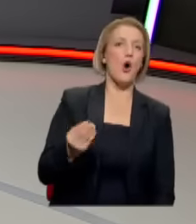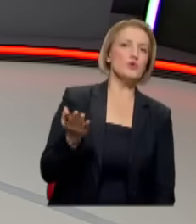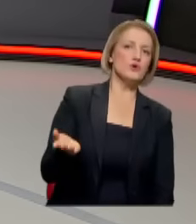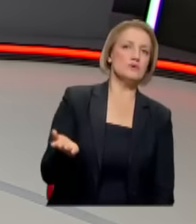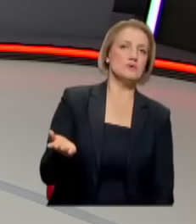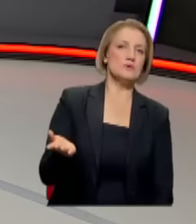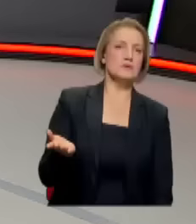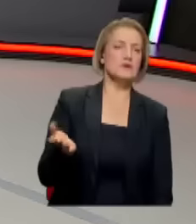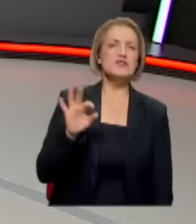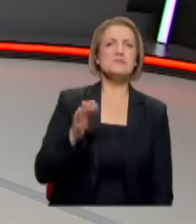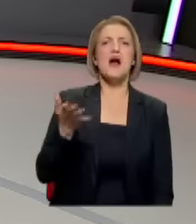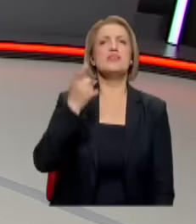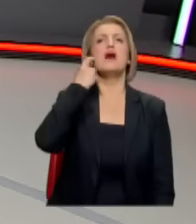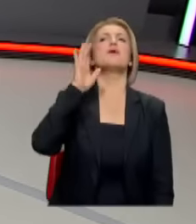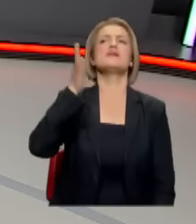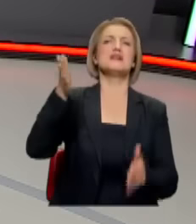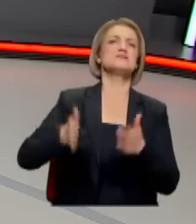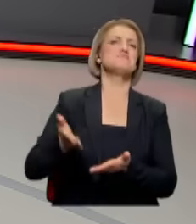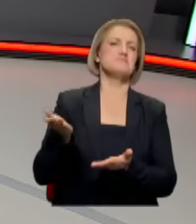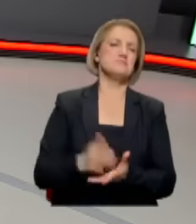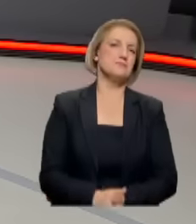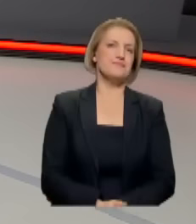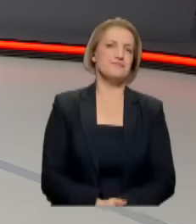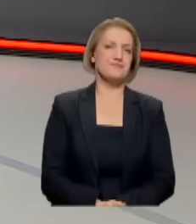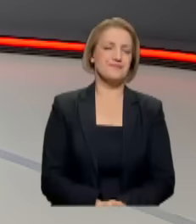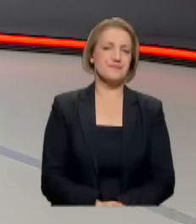şimdi hala Tanıyamadı bu insanları